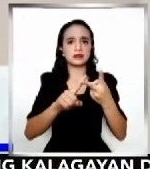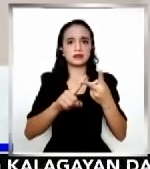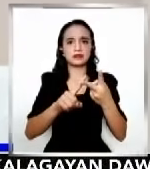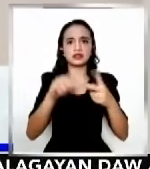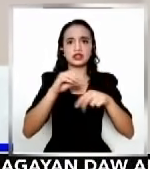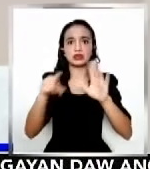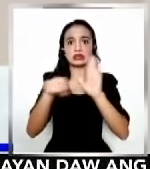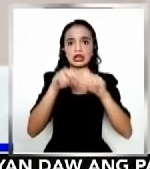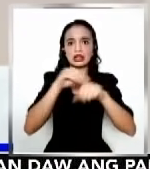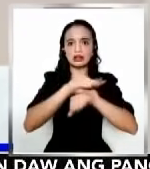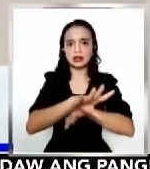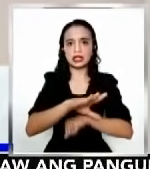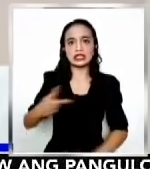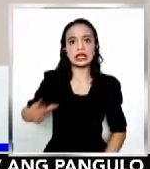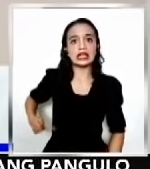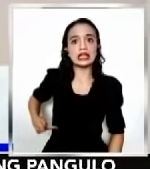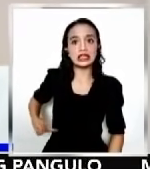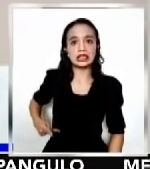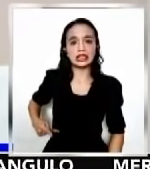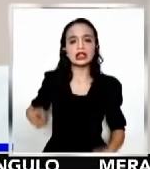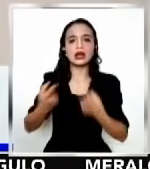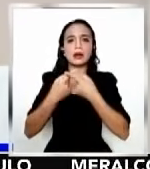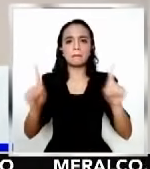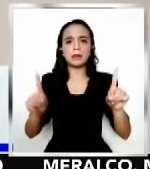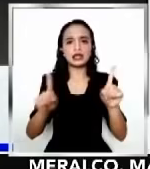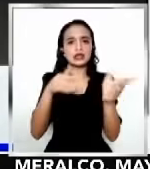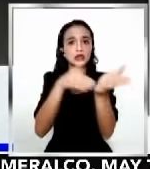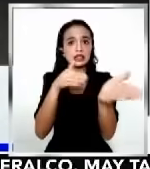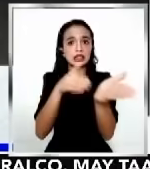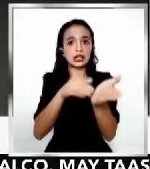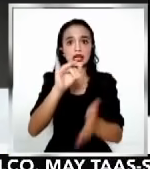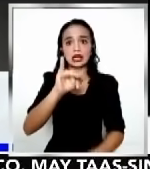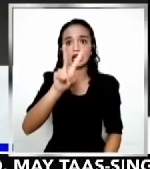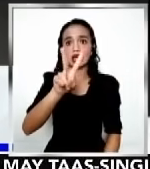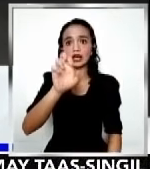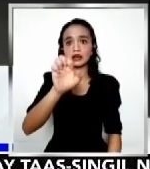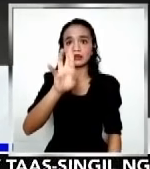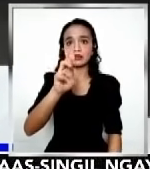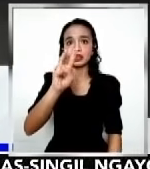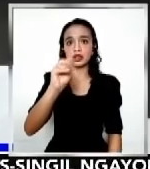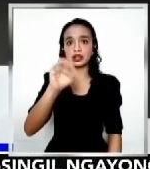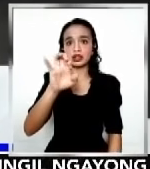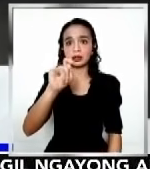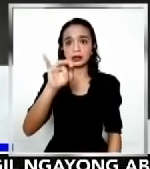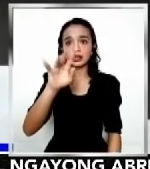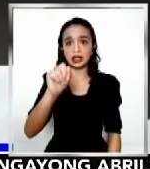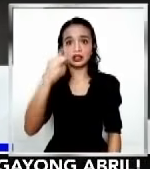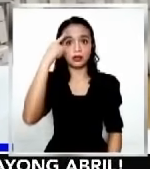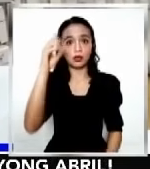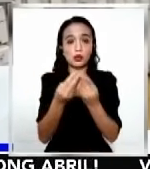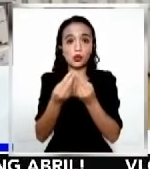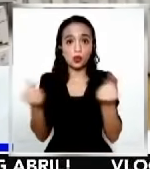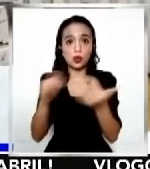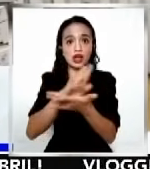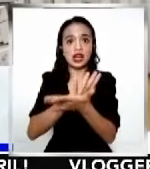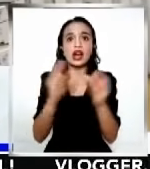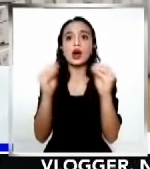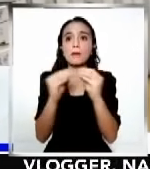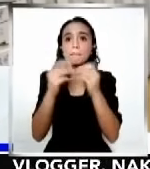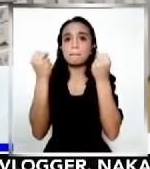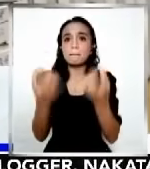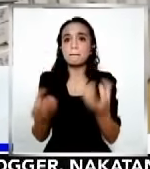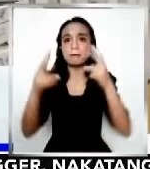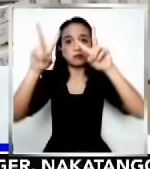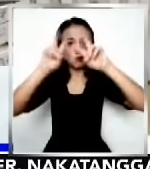sa isang doktor na nagsusulong ng ivermectin para sa prevention at treatment ng COVID-19, mas marami raw ang mga pag-aaral sa ibang bansa